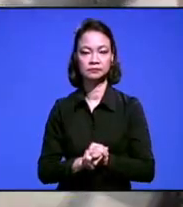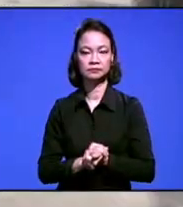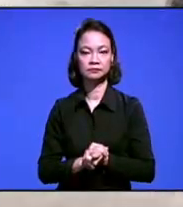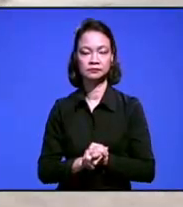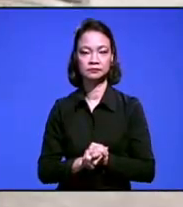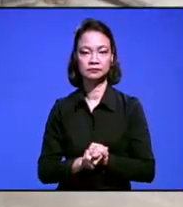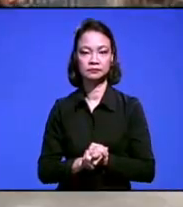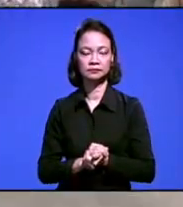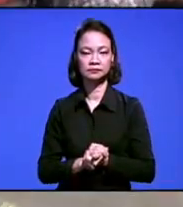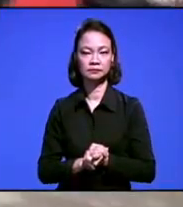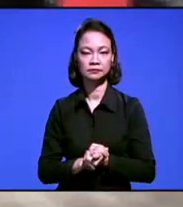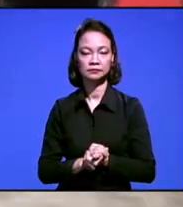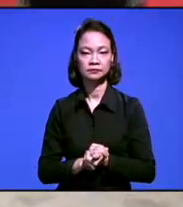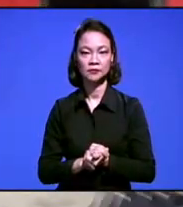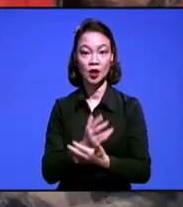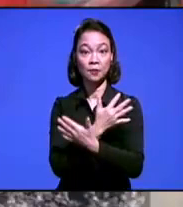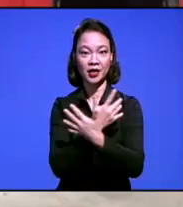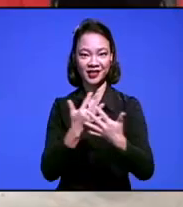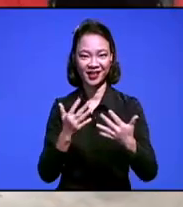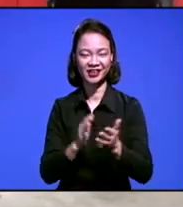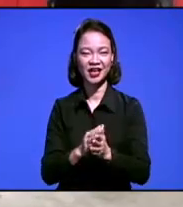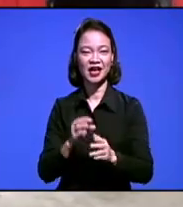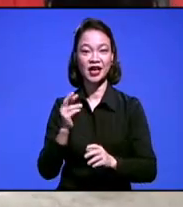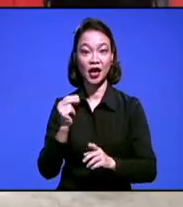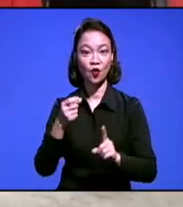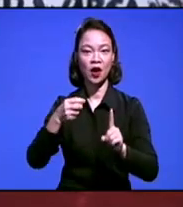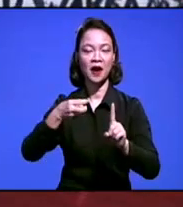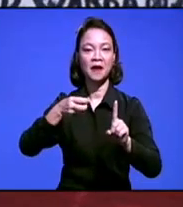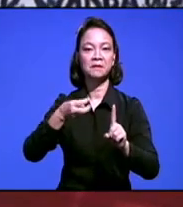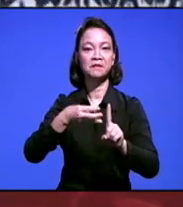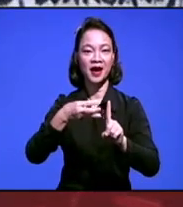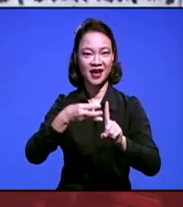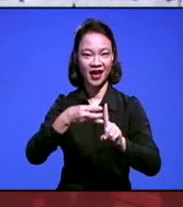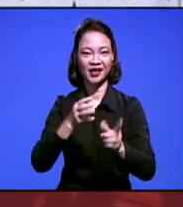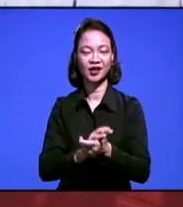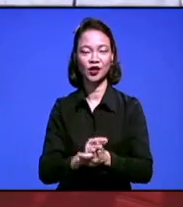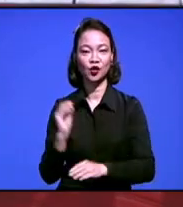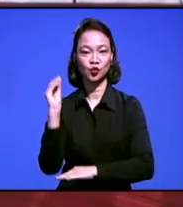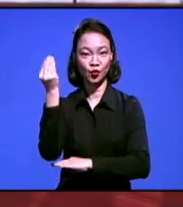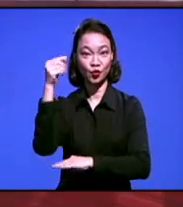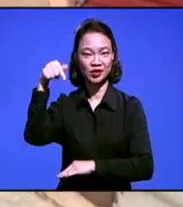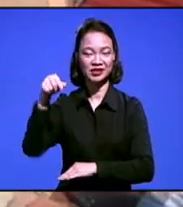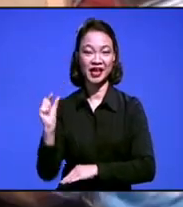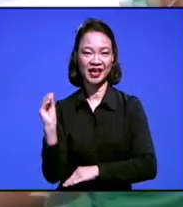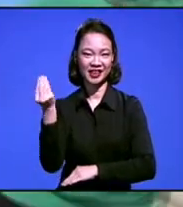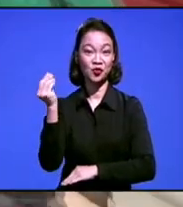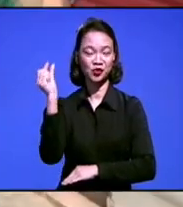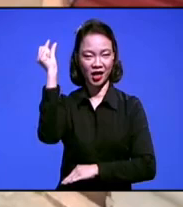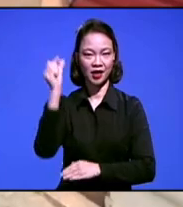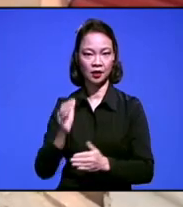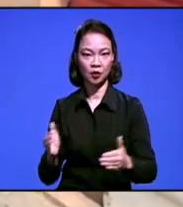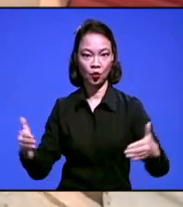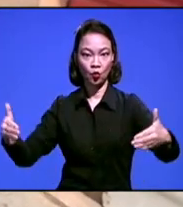Hai serupa dengan warga Tanjung Priok warga di Rawa Badak Selatan Koja serta Tugu selatan Jakarta Utara juga melakukan